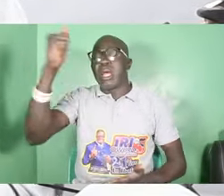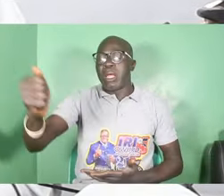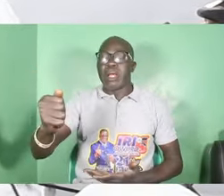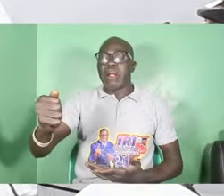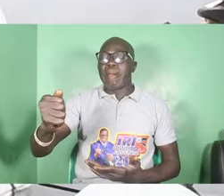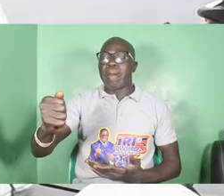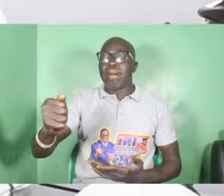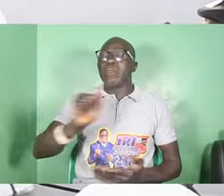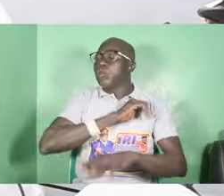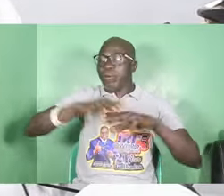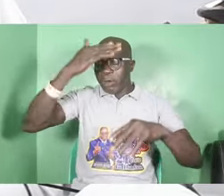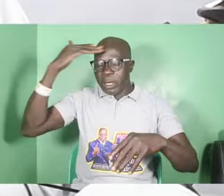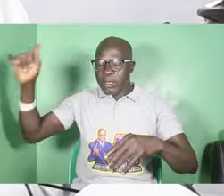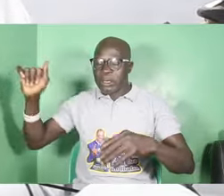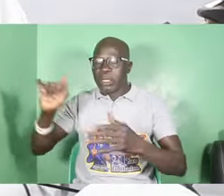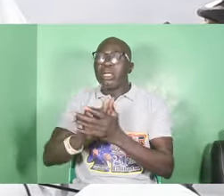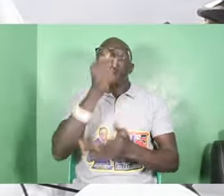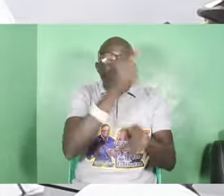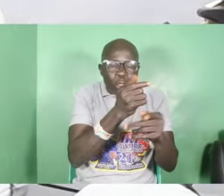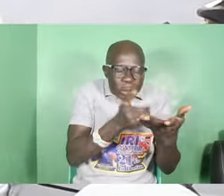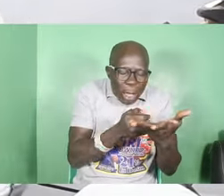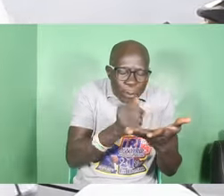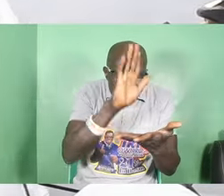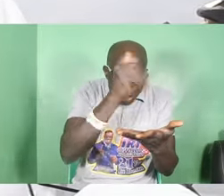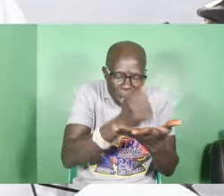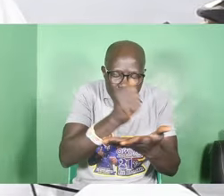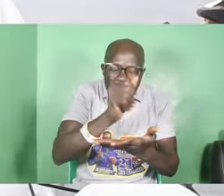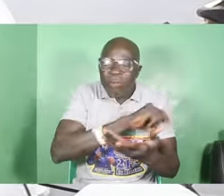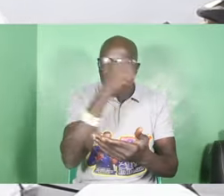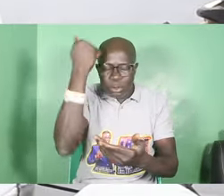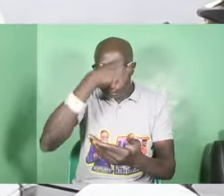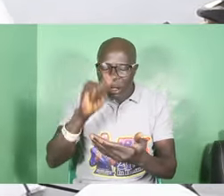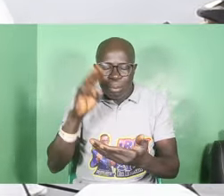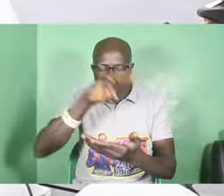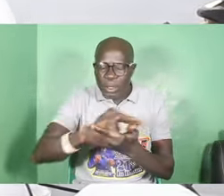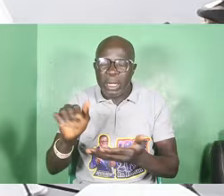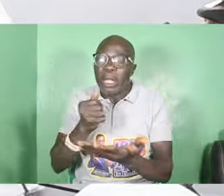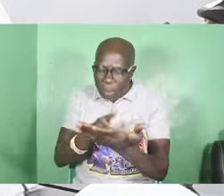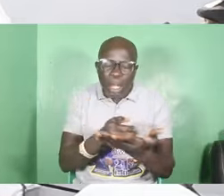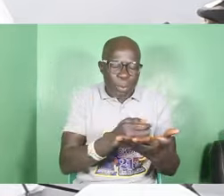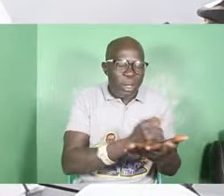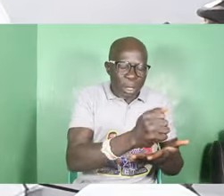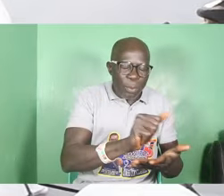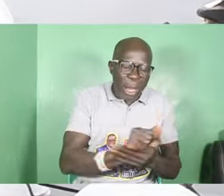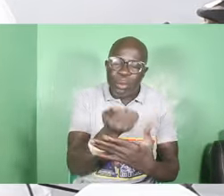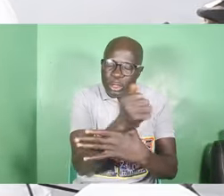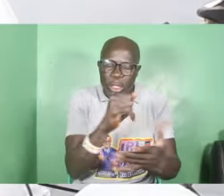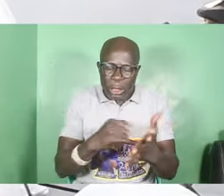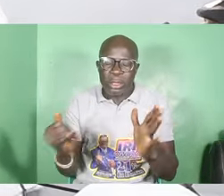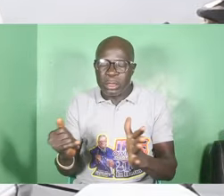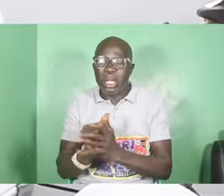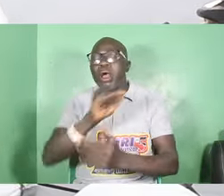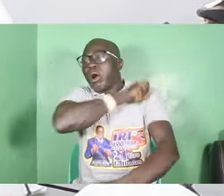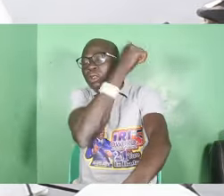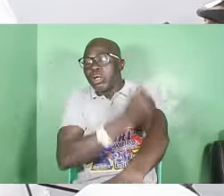Amen. Don't forget. Ẹ máa tẹ́pù àmì. Type your amen. Ẹ bá wà sósì àmì. Give your social media. Máa tẹ́pù àmì. Type amen. O jẹ máa ṣe. I'm sharing.